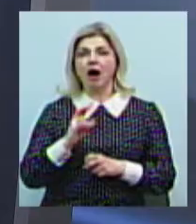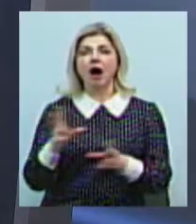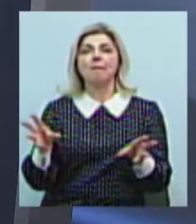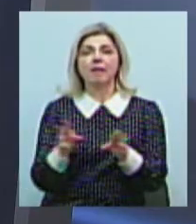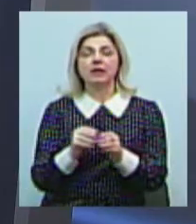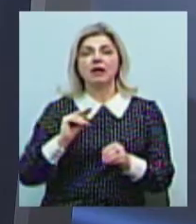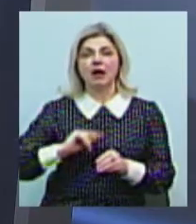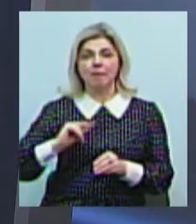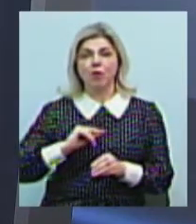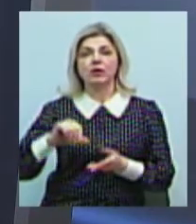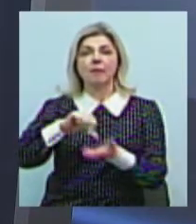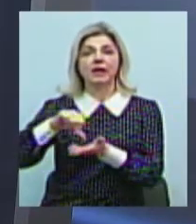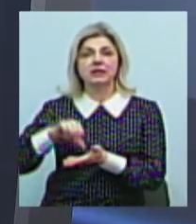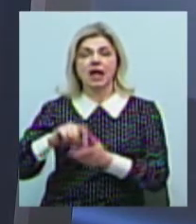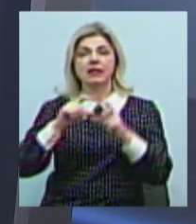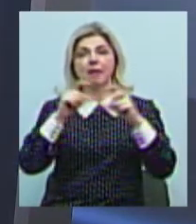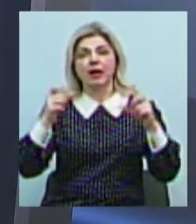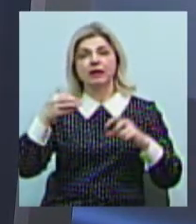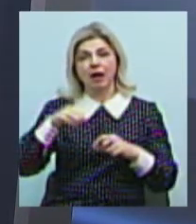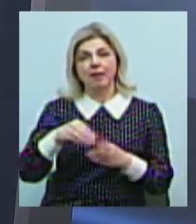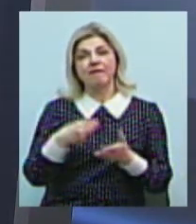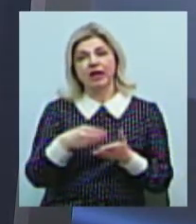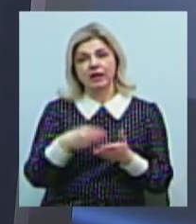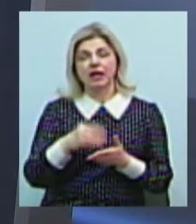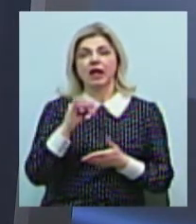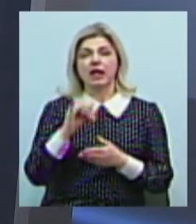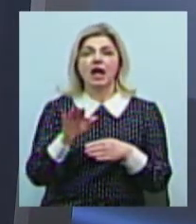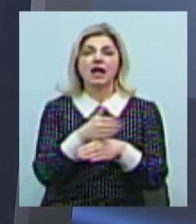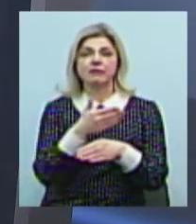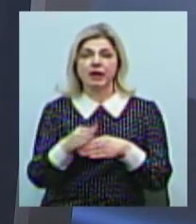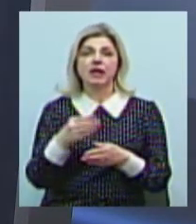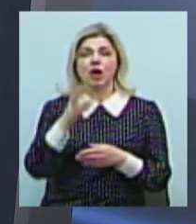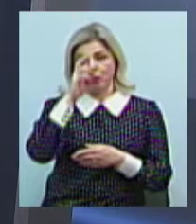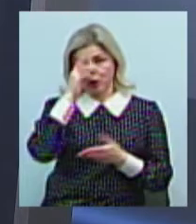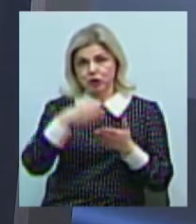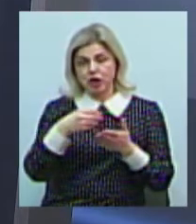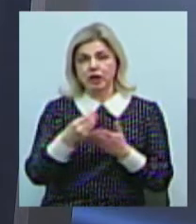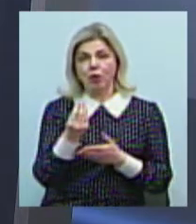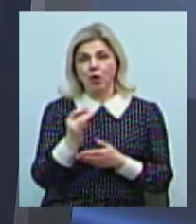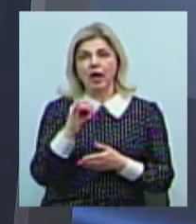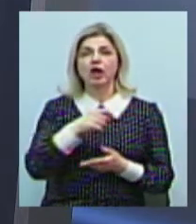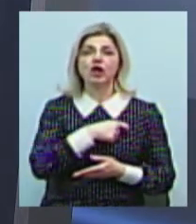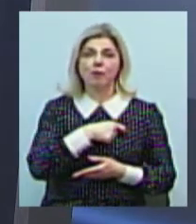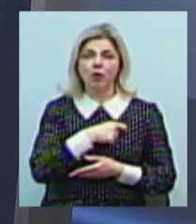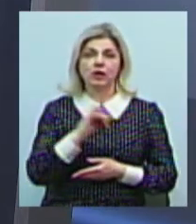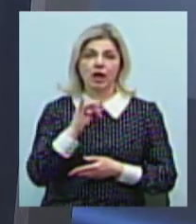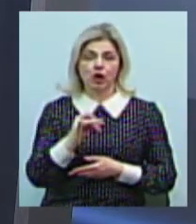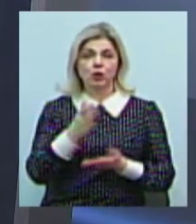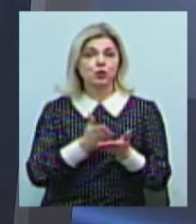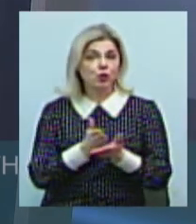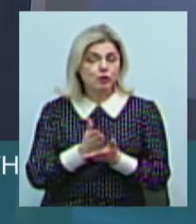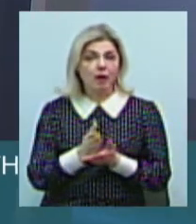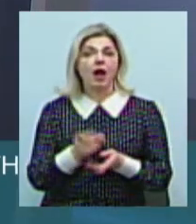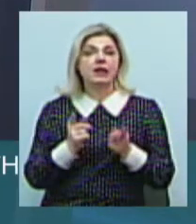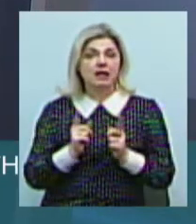представники департаменту фінансів і головних спорядників бюджетних коштів, і депутати, і общественники, і Держаудитслужба. На самом деле,